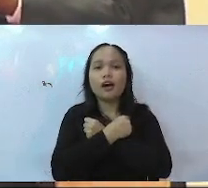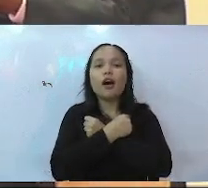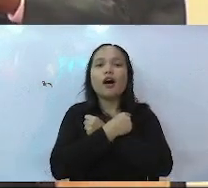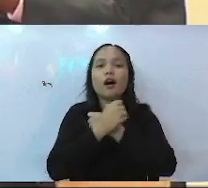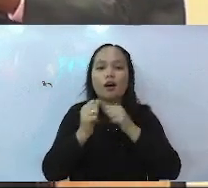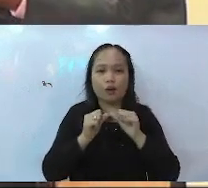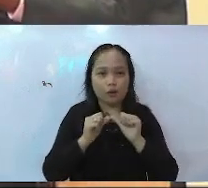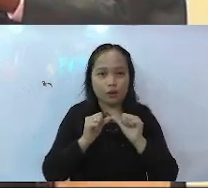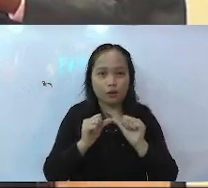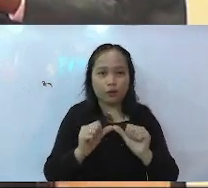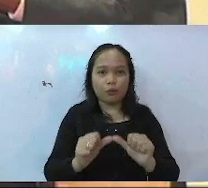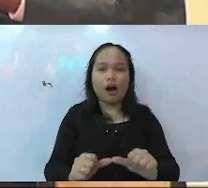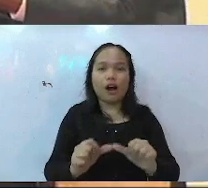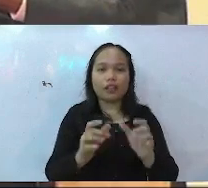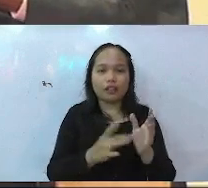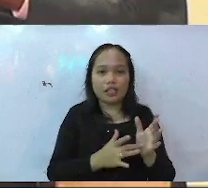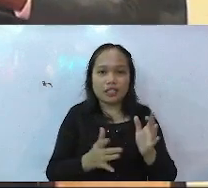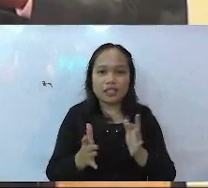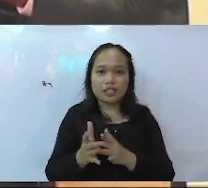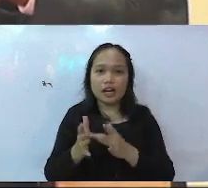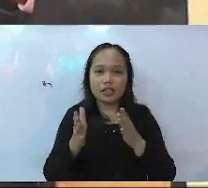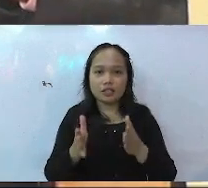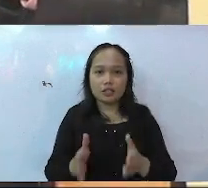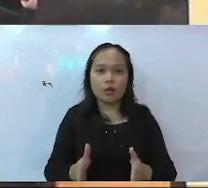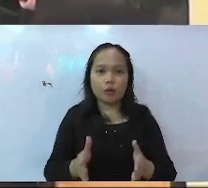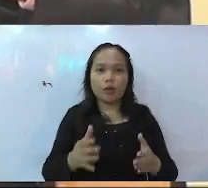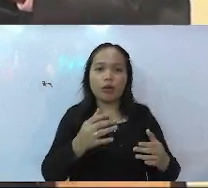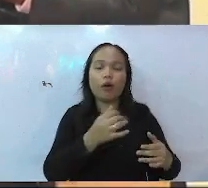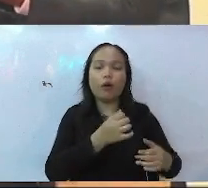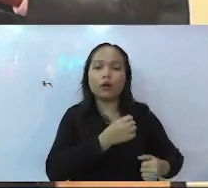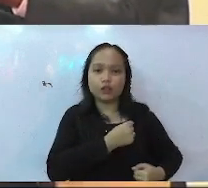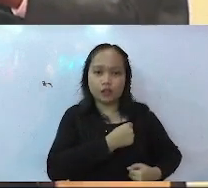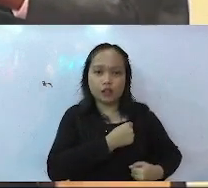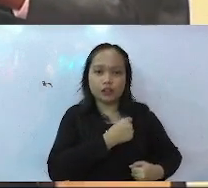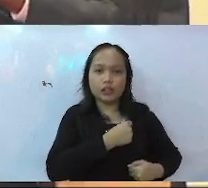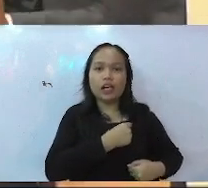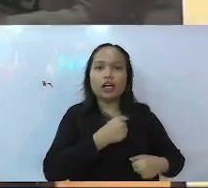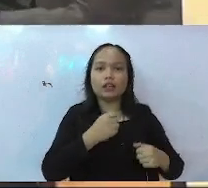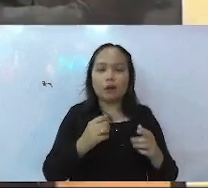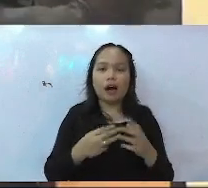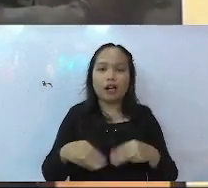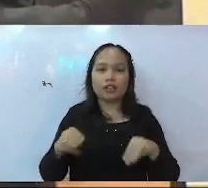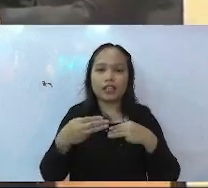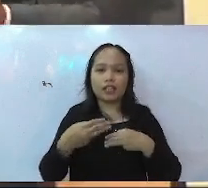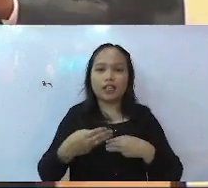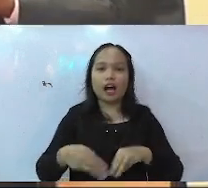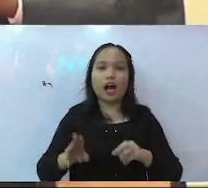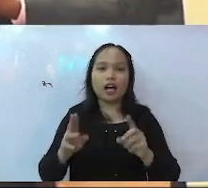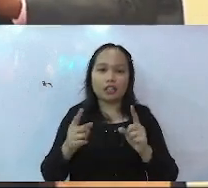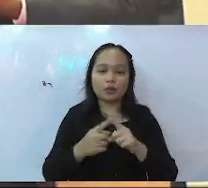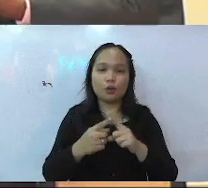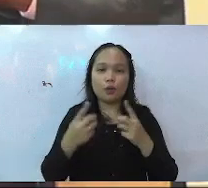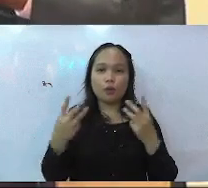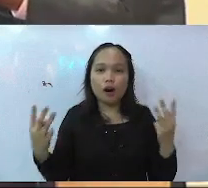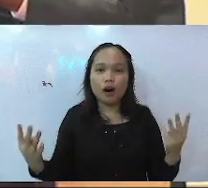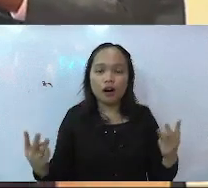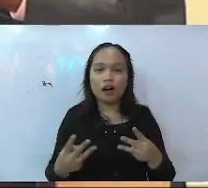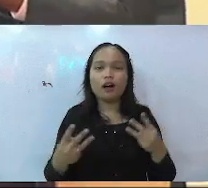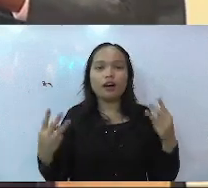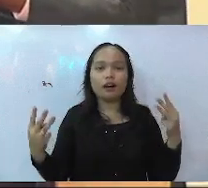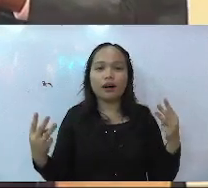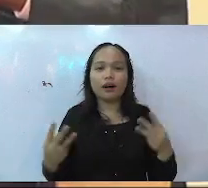pagmamahalan o kristianong kawal hayo sa